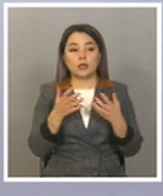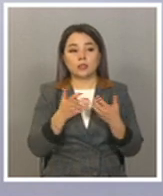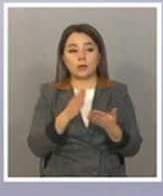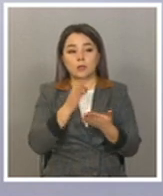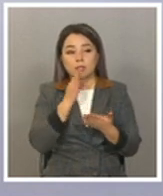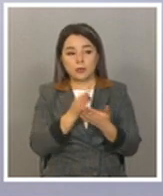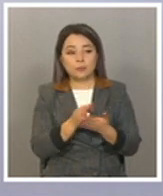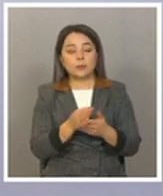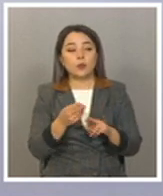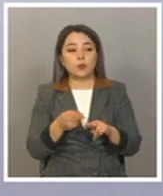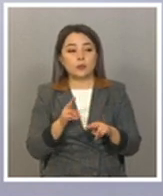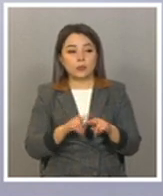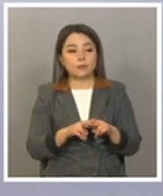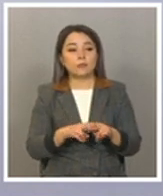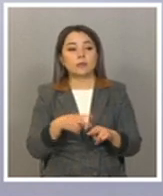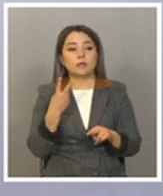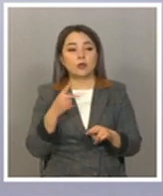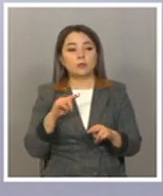ықшамдасақ, онда